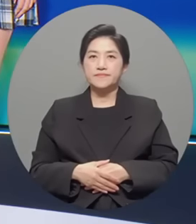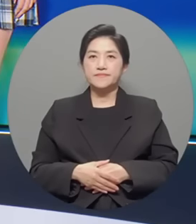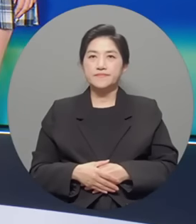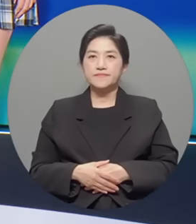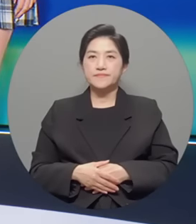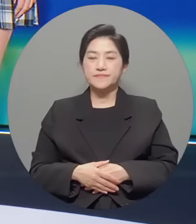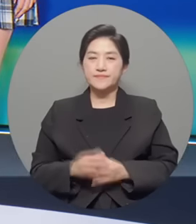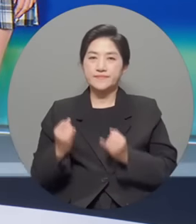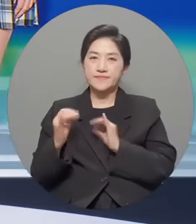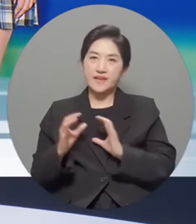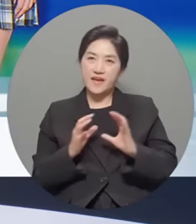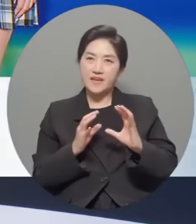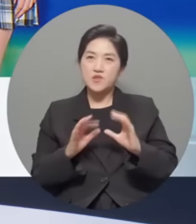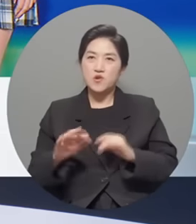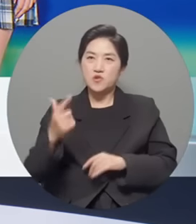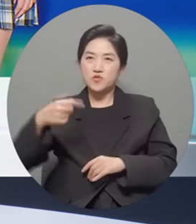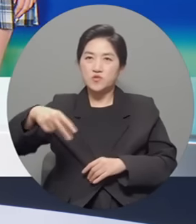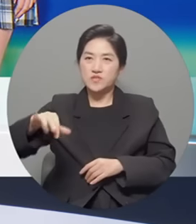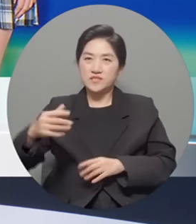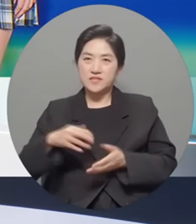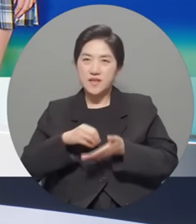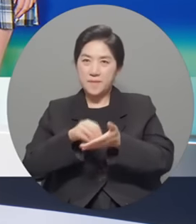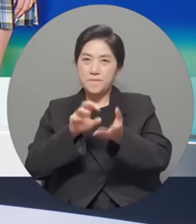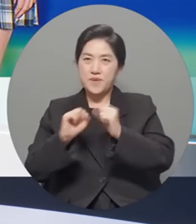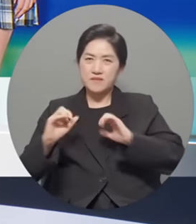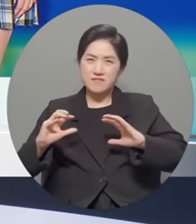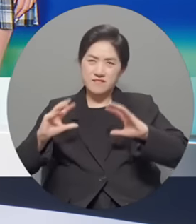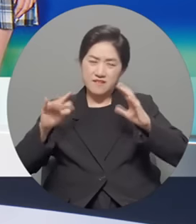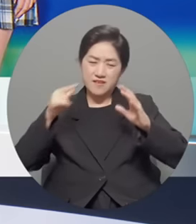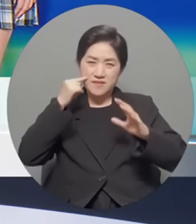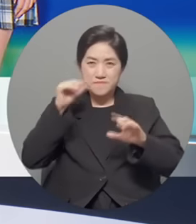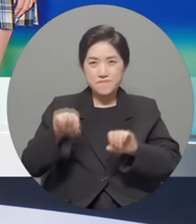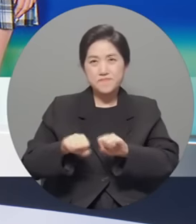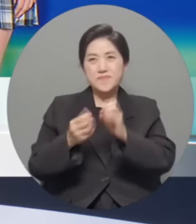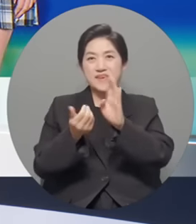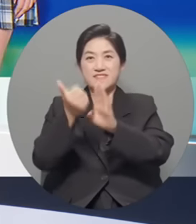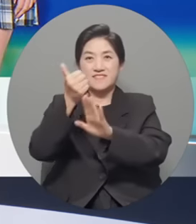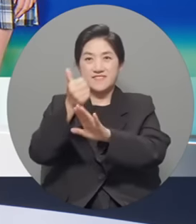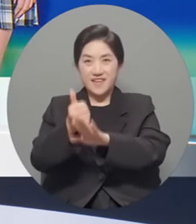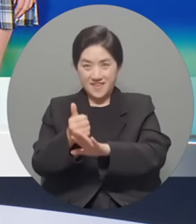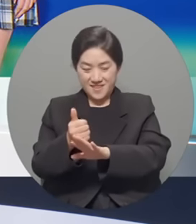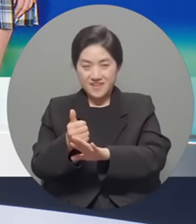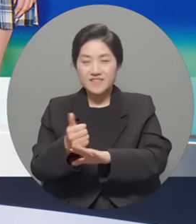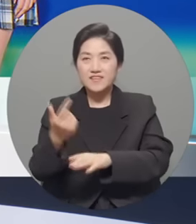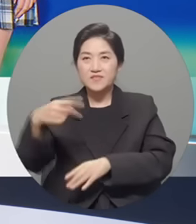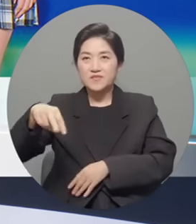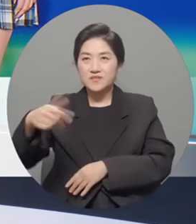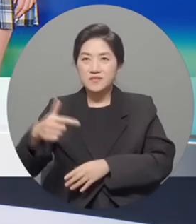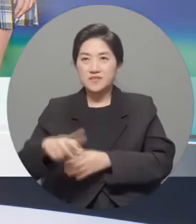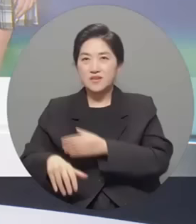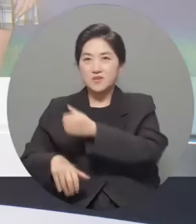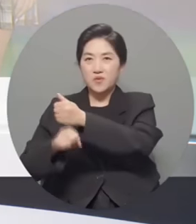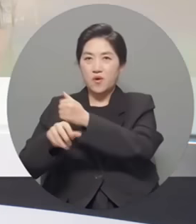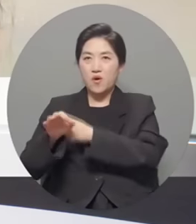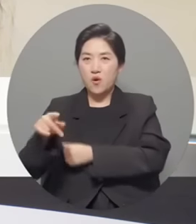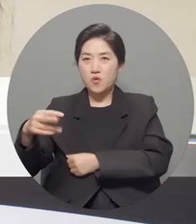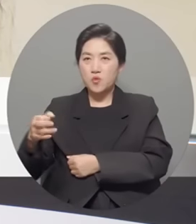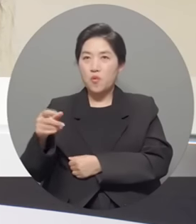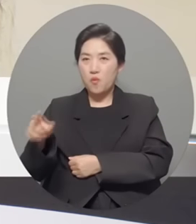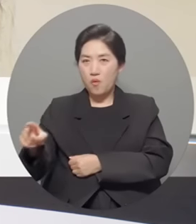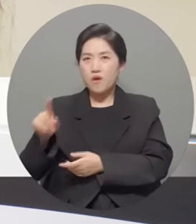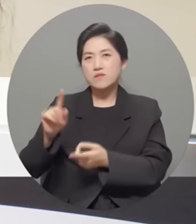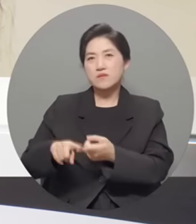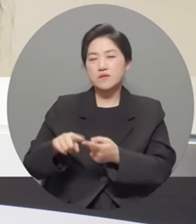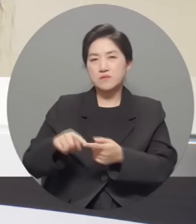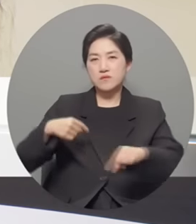아이돌 그룹 뉴진스, 데뷔와 동시에 세계적인 인기와 성공을 거뒀죠. 그런데 뉴진스의 소속사인 어도어를